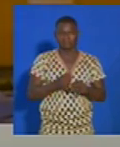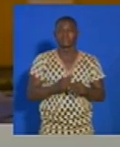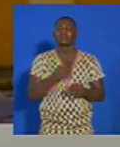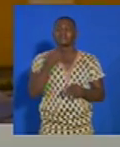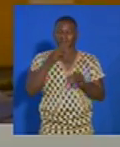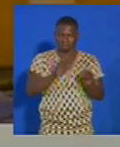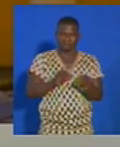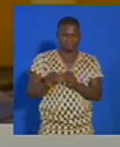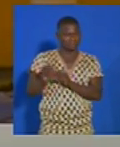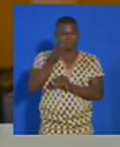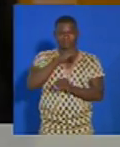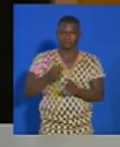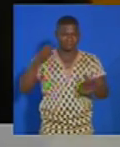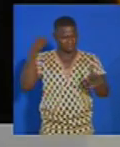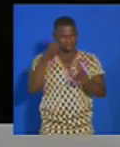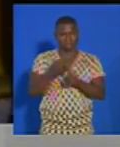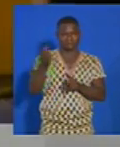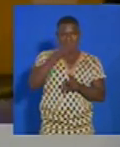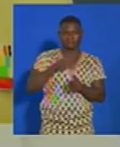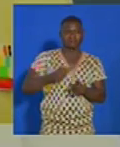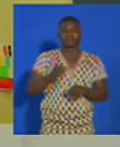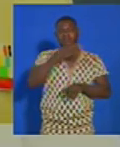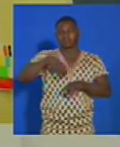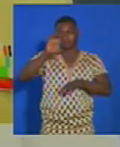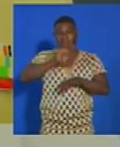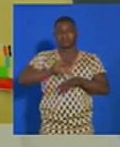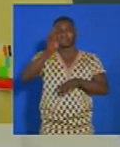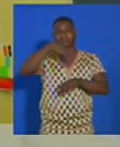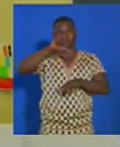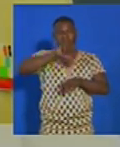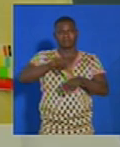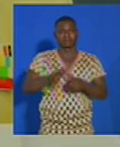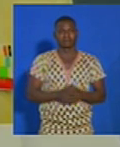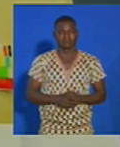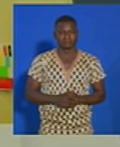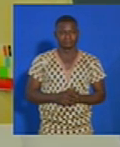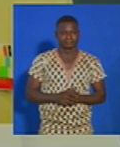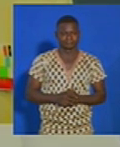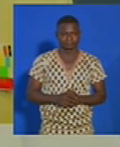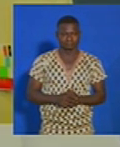ordonné une offensive sur la capitale libyenne. Ô